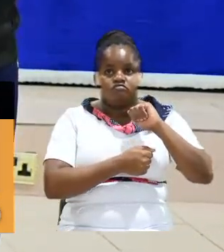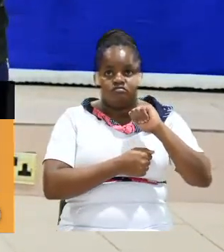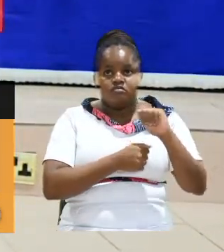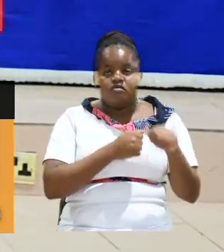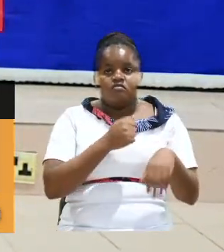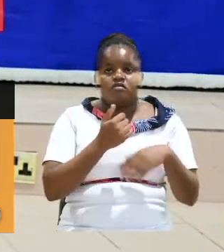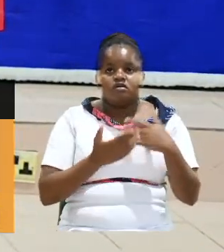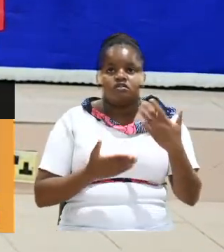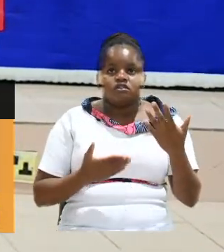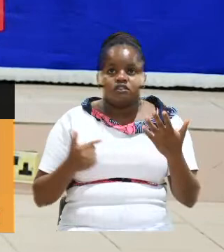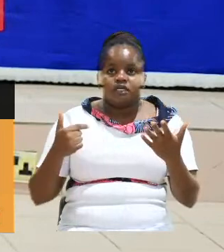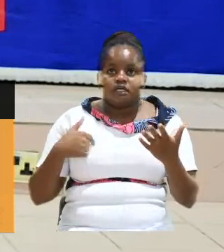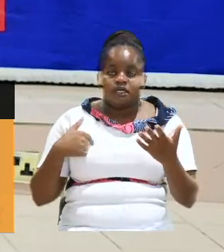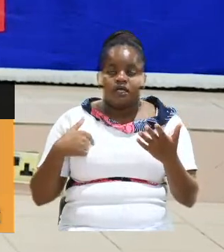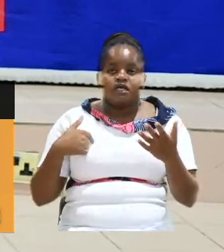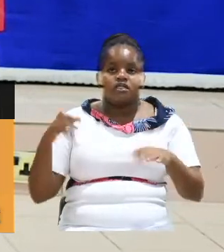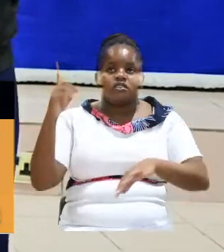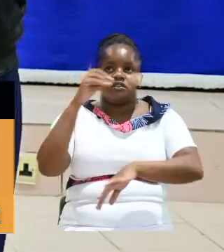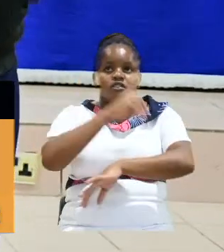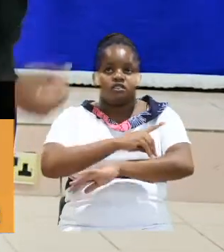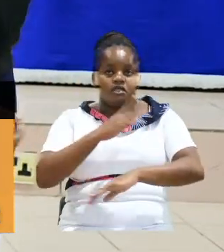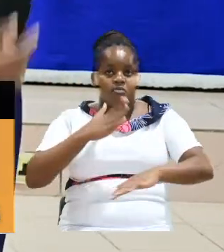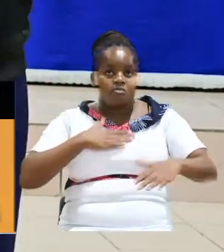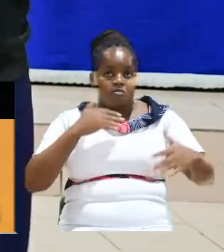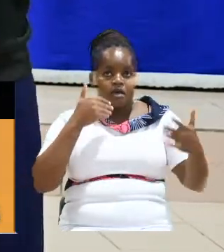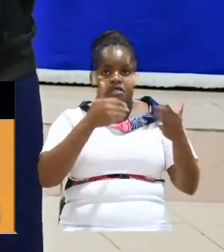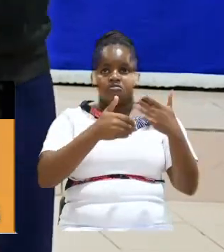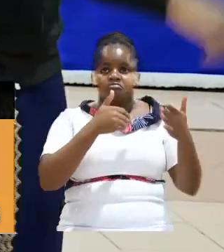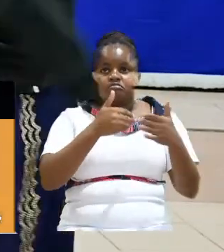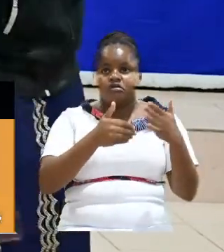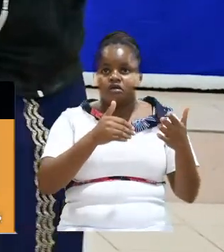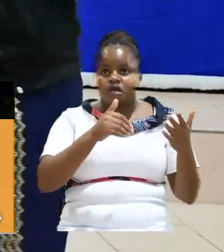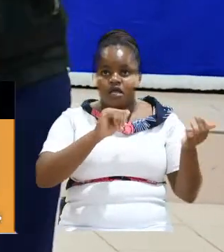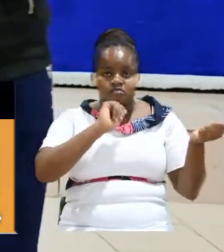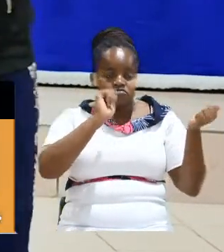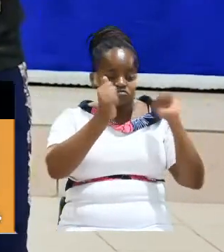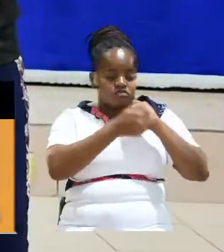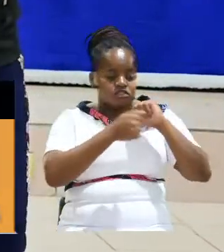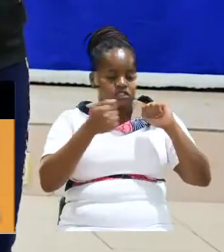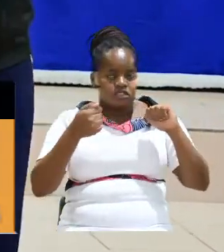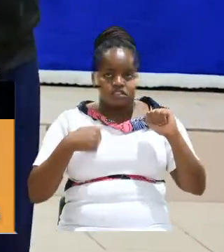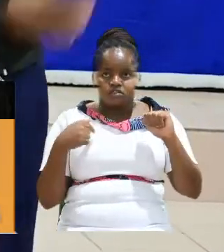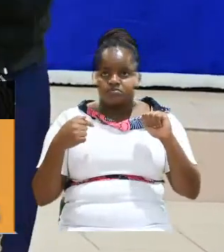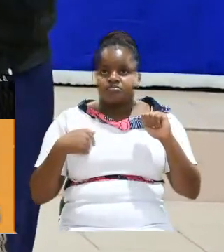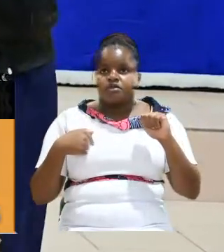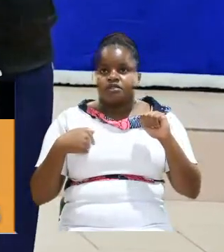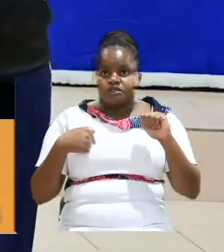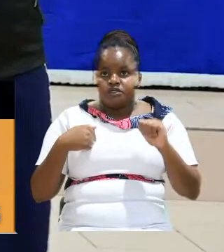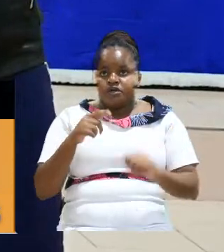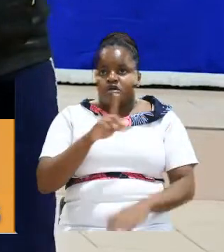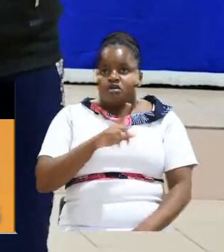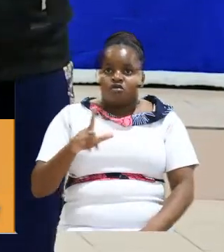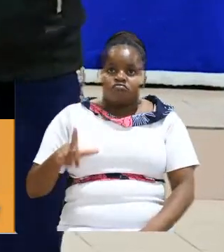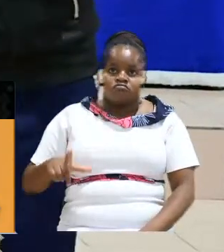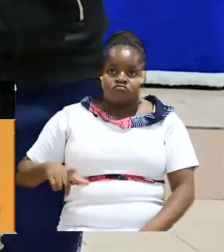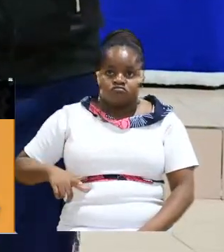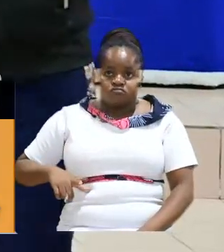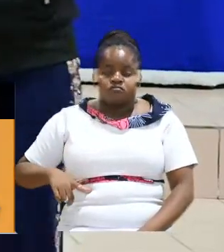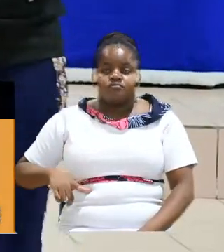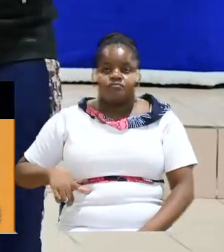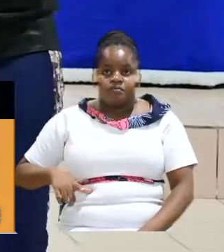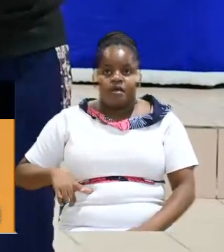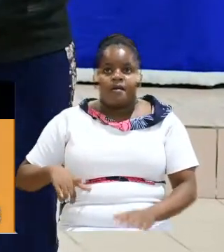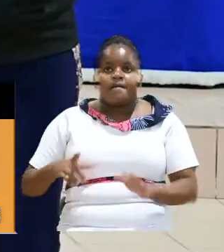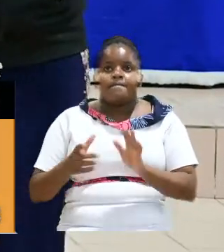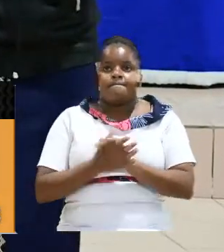Siku zangu zimefika. Ninaomba nirekebishe. Siku